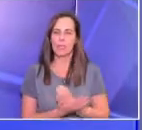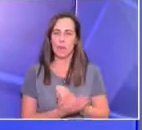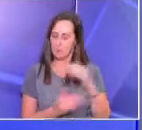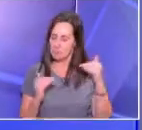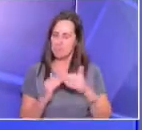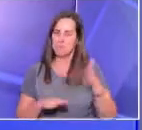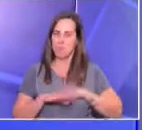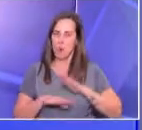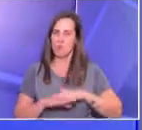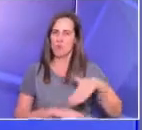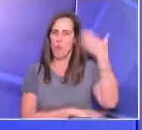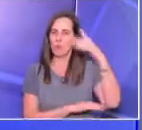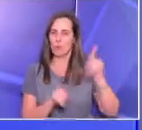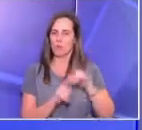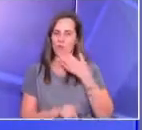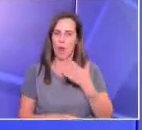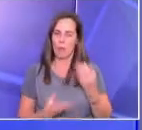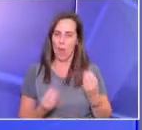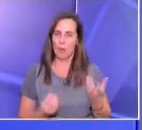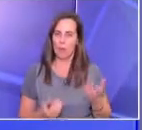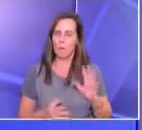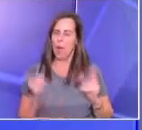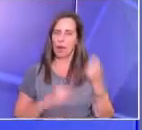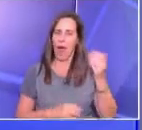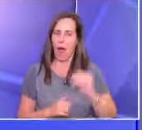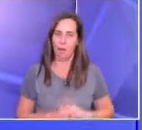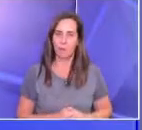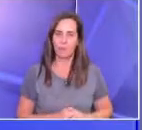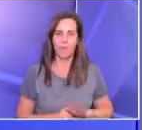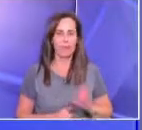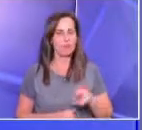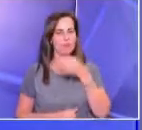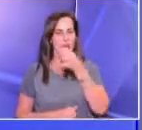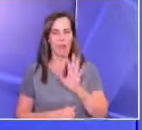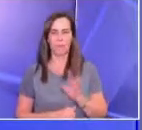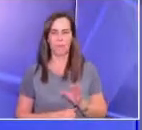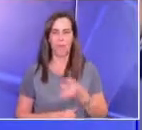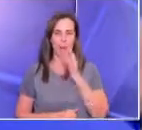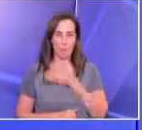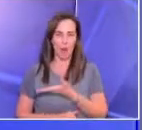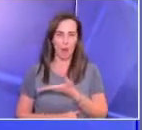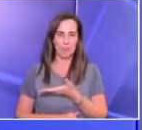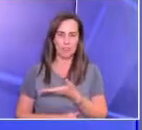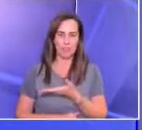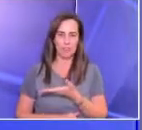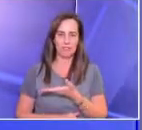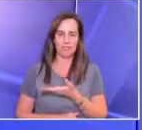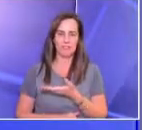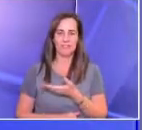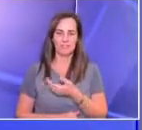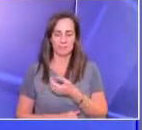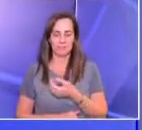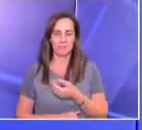ראוי, מוכשר, לאומי כמו ירושלמים רבים, מה קרה שם? ופה עולה שאלה, עכשיו, אופר ברקוביץ', אנחנו נמצאים